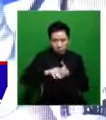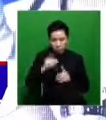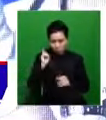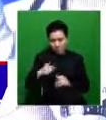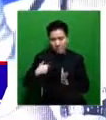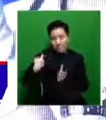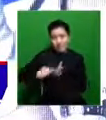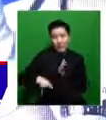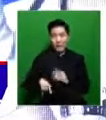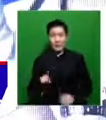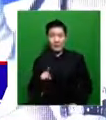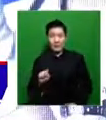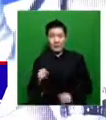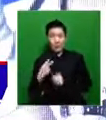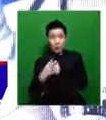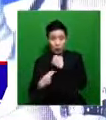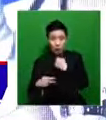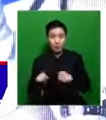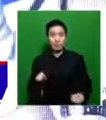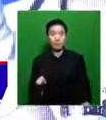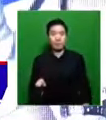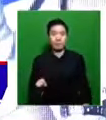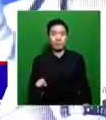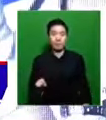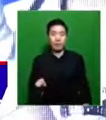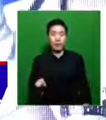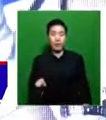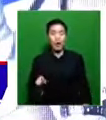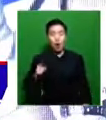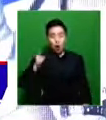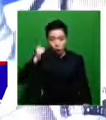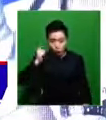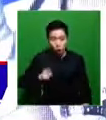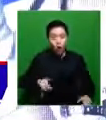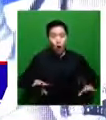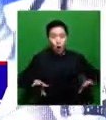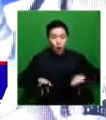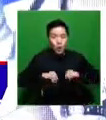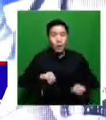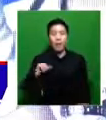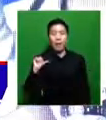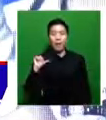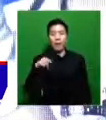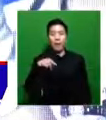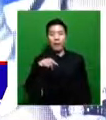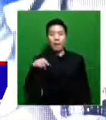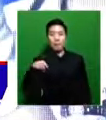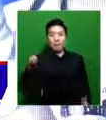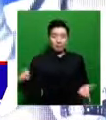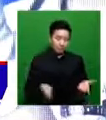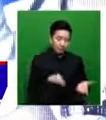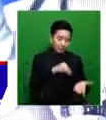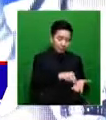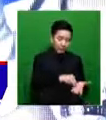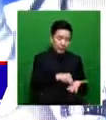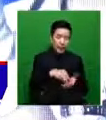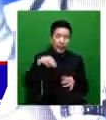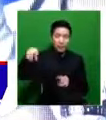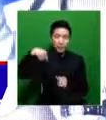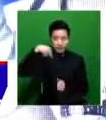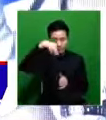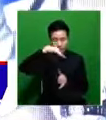ในประเทศไทยนะครับต้องยินยอมให้ใช้แอปพลิเคชันในการติดตามตัวนะครับต้อง